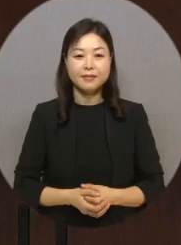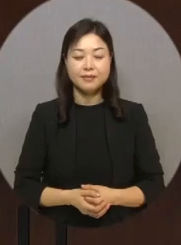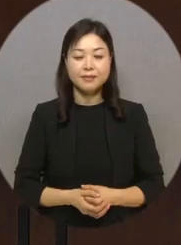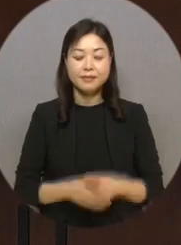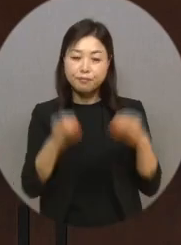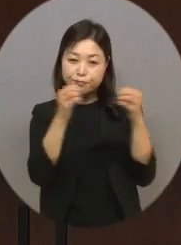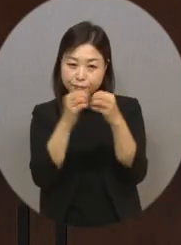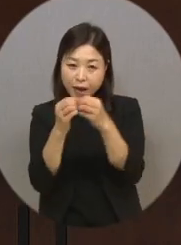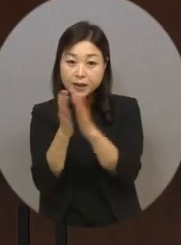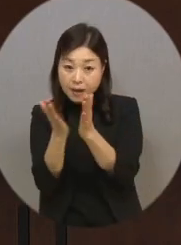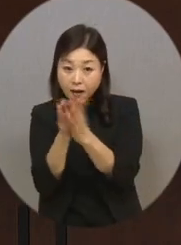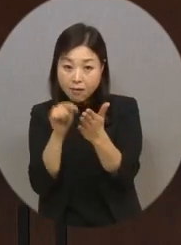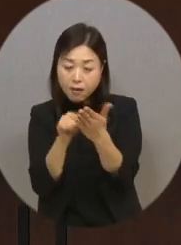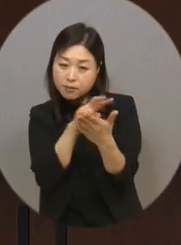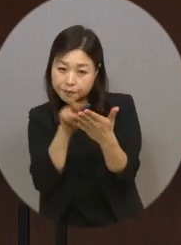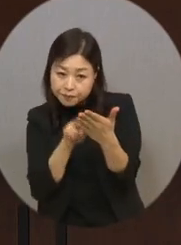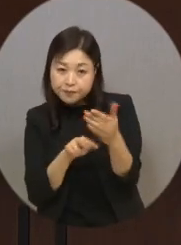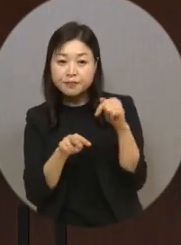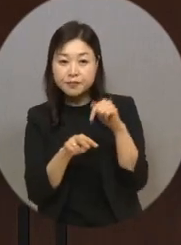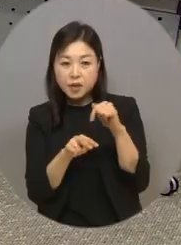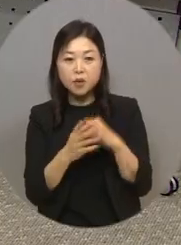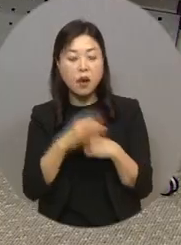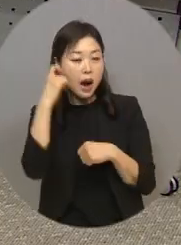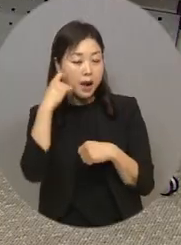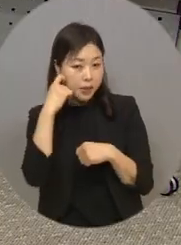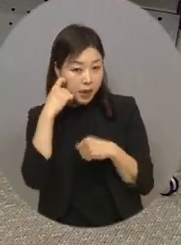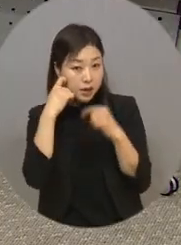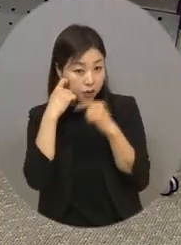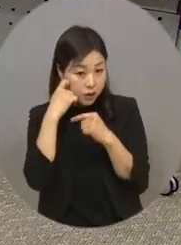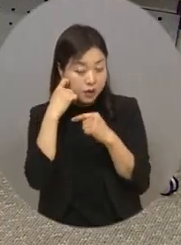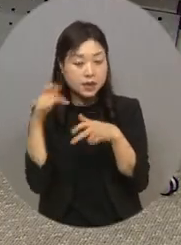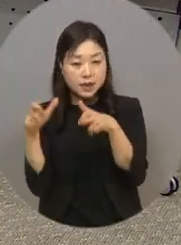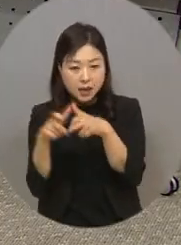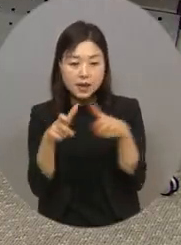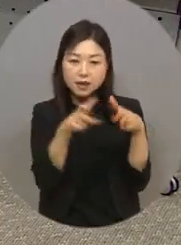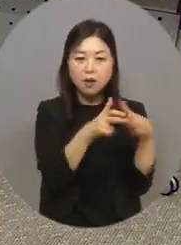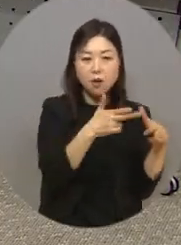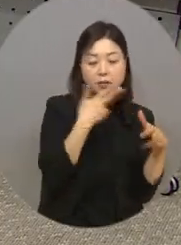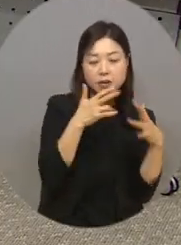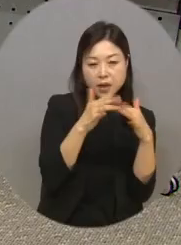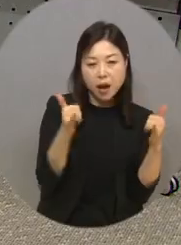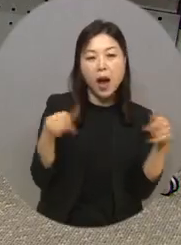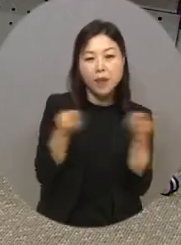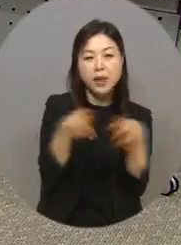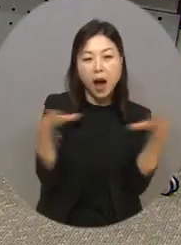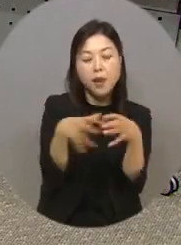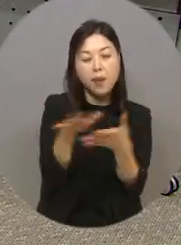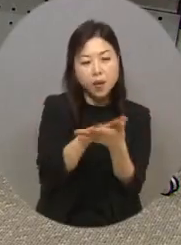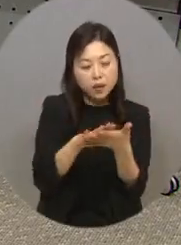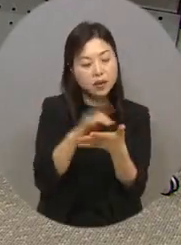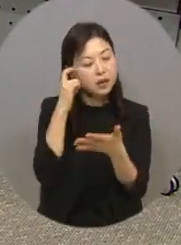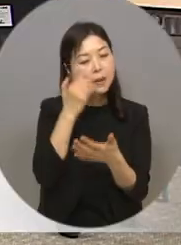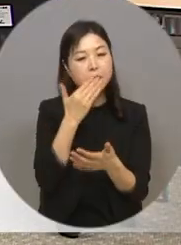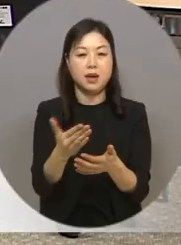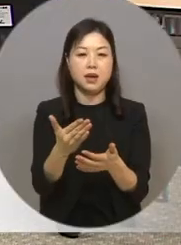통해 장애는 감각의 영역이라는 것을 비장애인과 장애인이 어울려 생각해 볼 수 있는 자리였습니다.